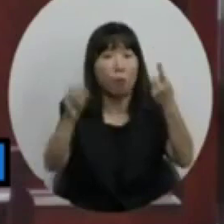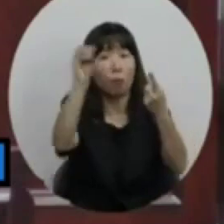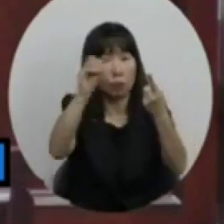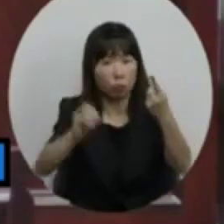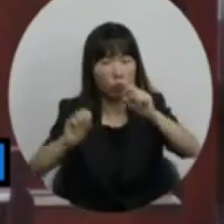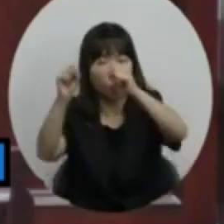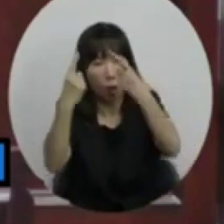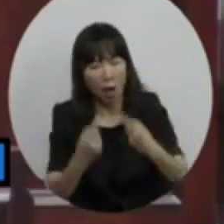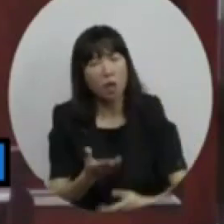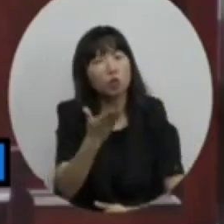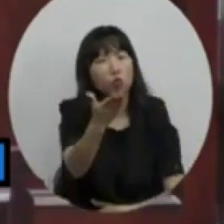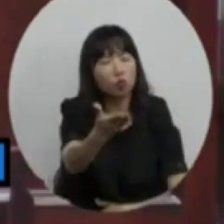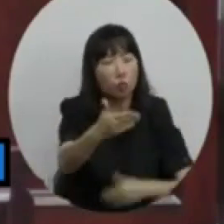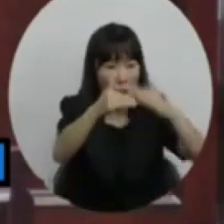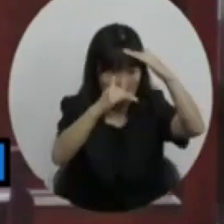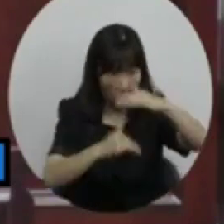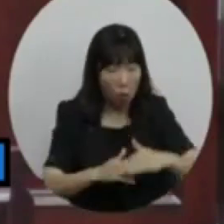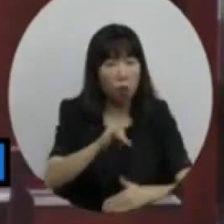감면하도록 되어 있습니다.